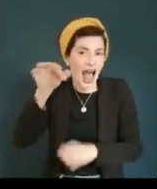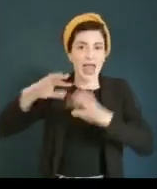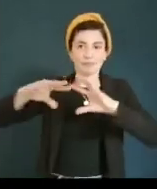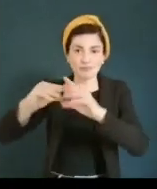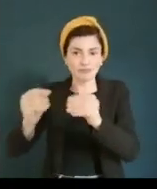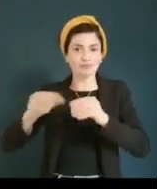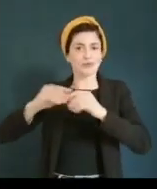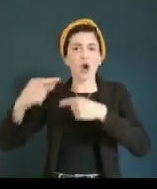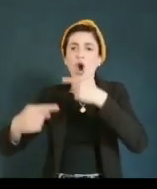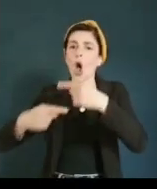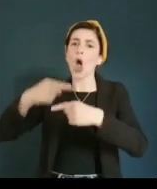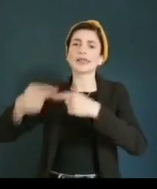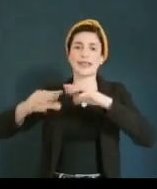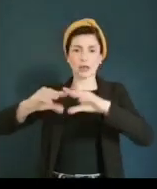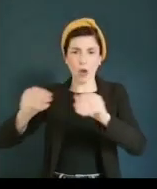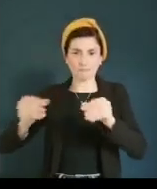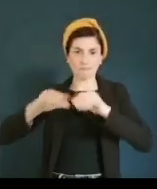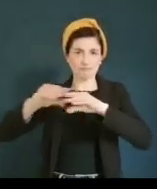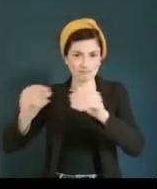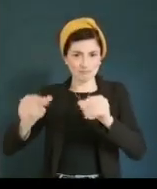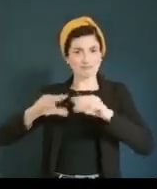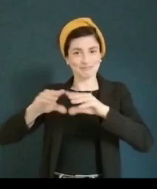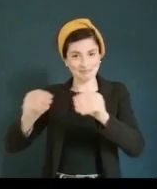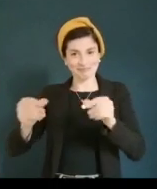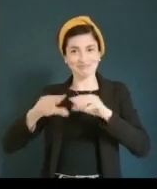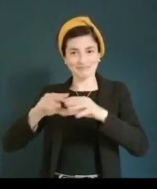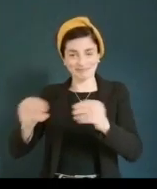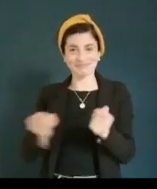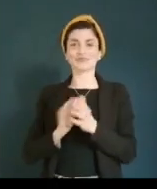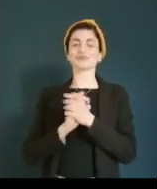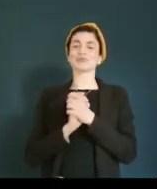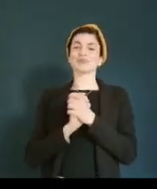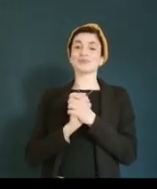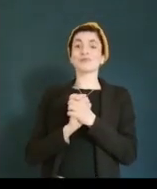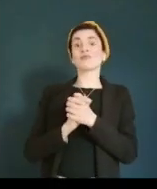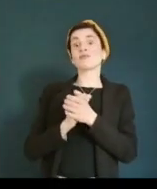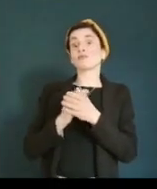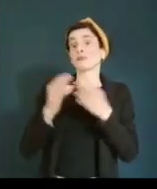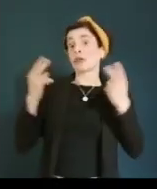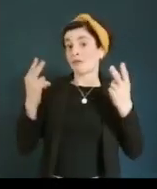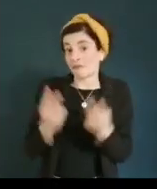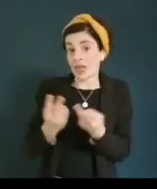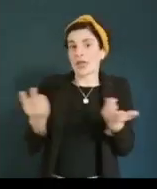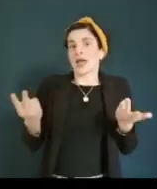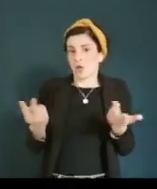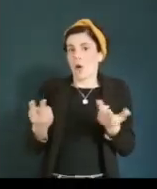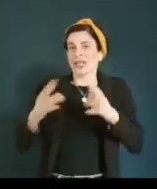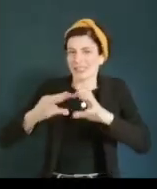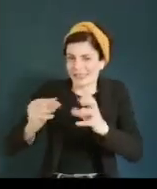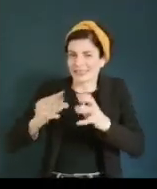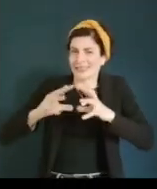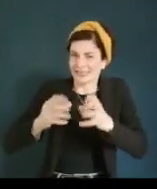aggiungere una presa di sale all'impasto e continuo a lavorarlo. Dato